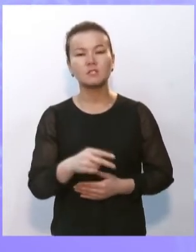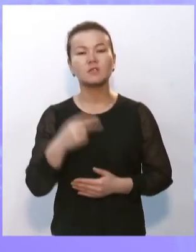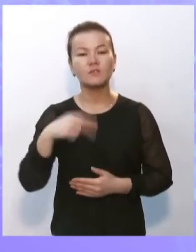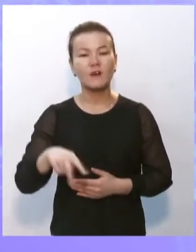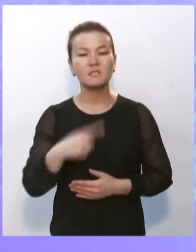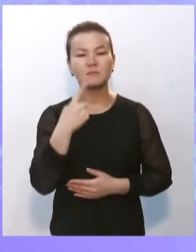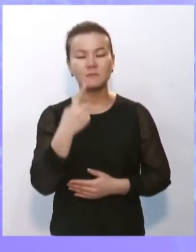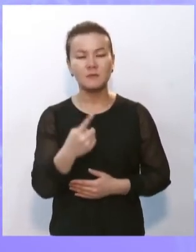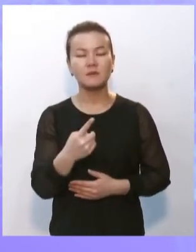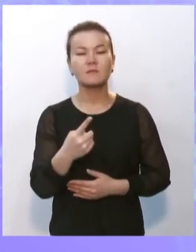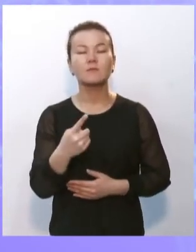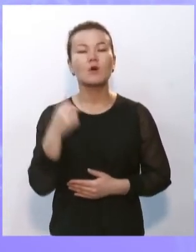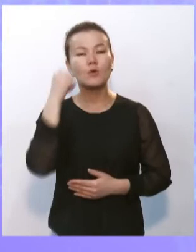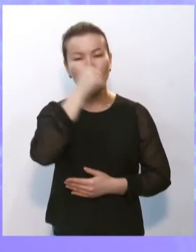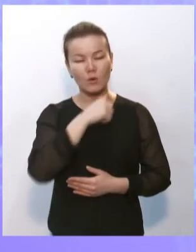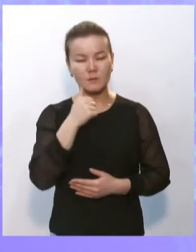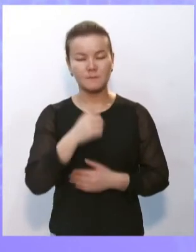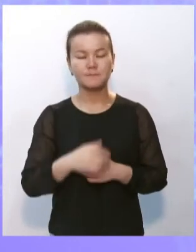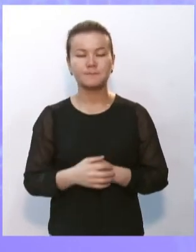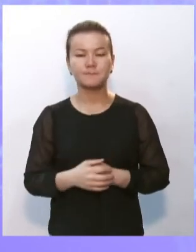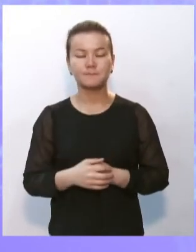2020 первым годом